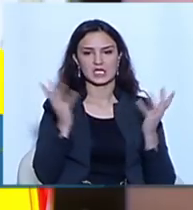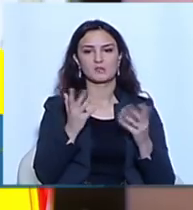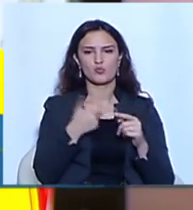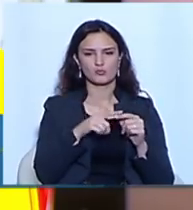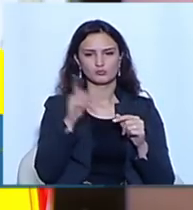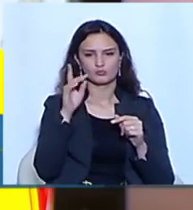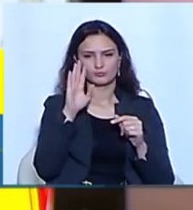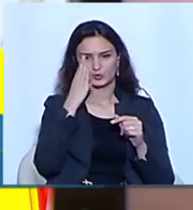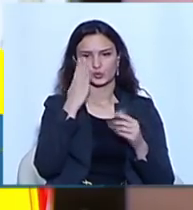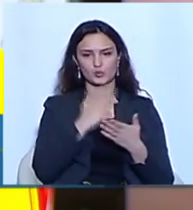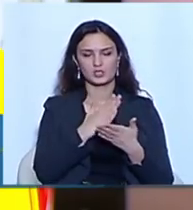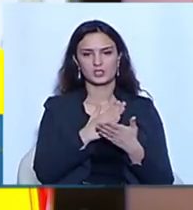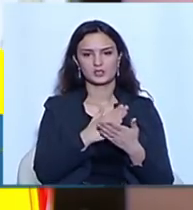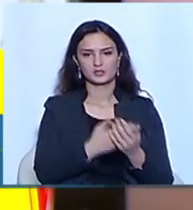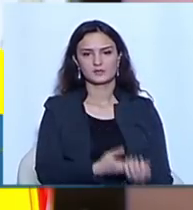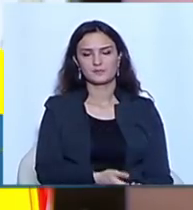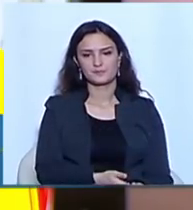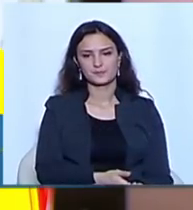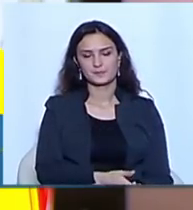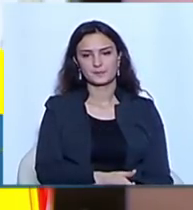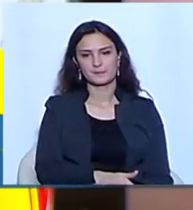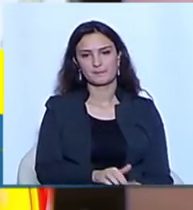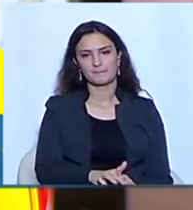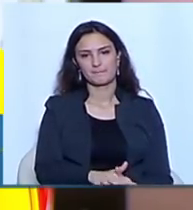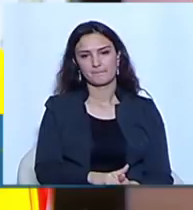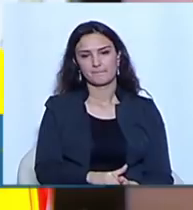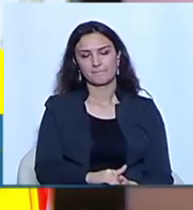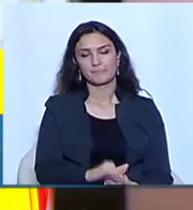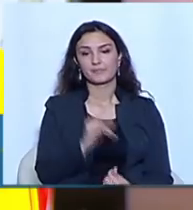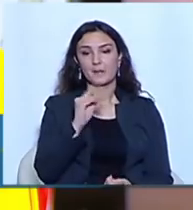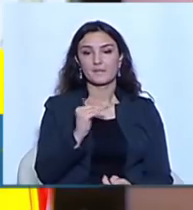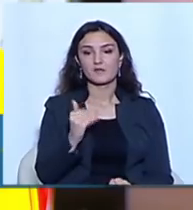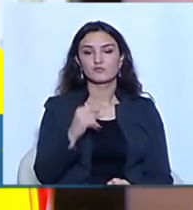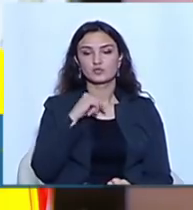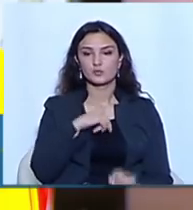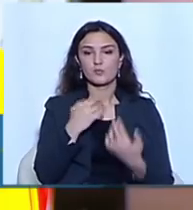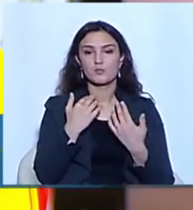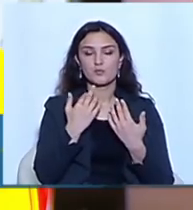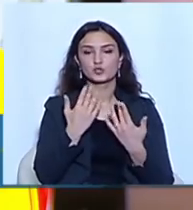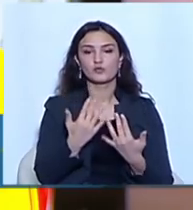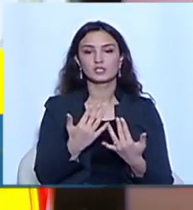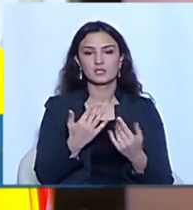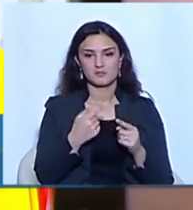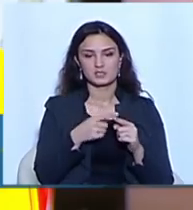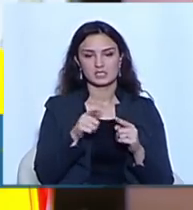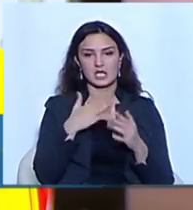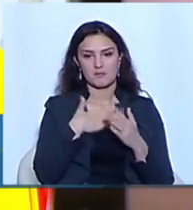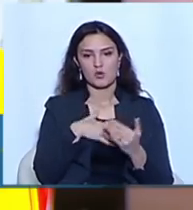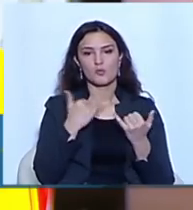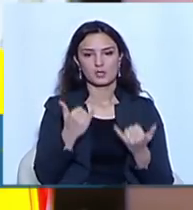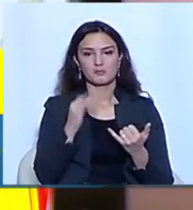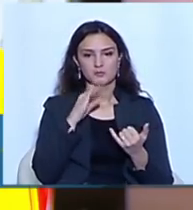მტრული. ბავშვი, რომლის მოთხოვნილებებსაც უპირობოდ